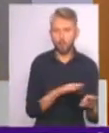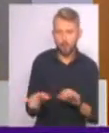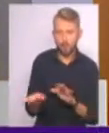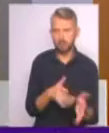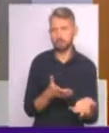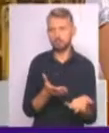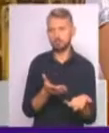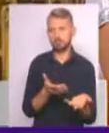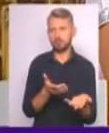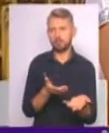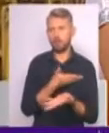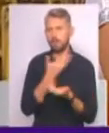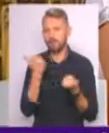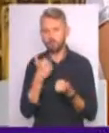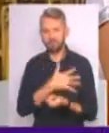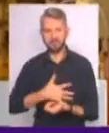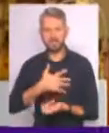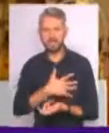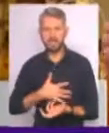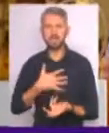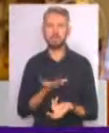рухатись, відсутність стресів,